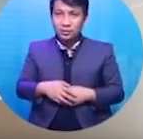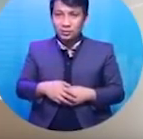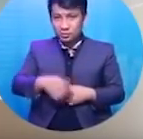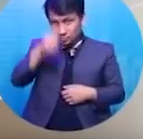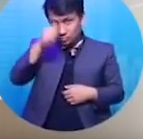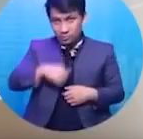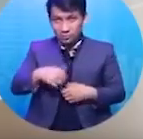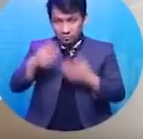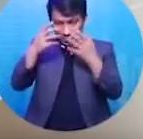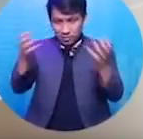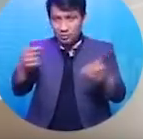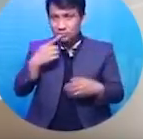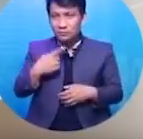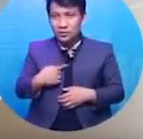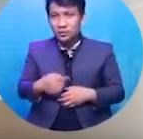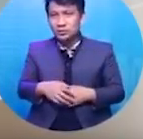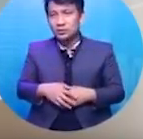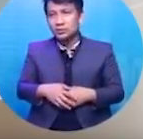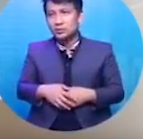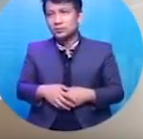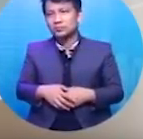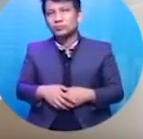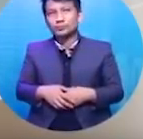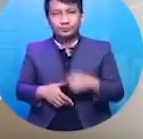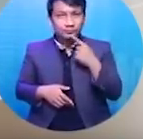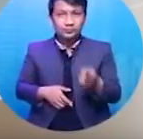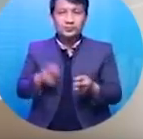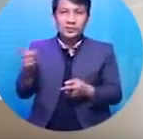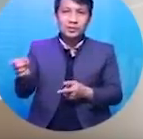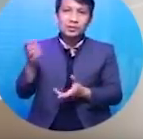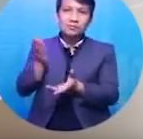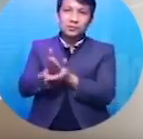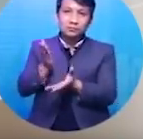po ako ng baril. Nung inyong po paputok, yung gubo. Ah, sinasabi mo, magtigil